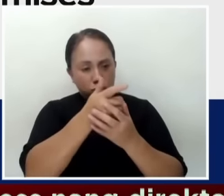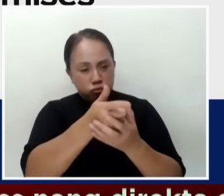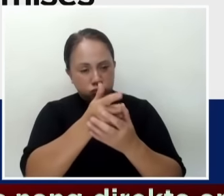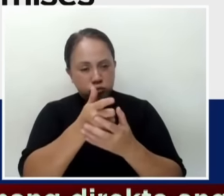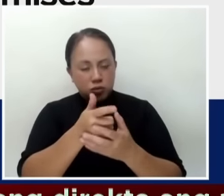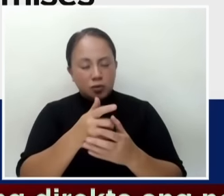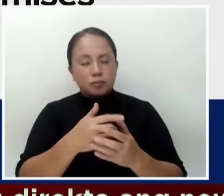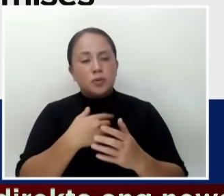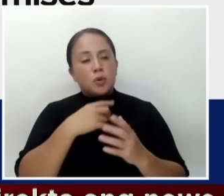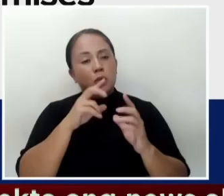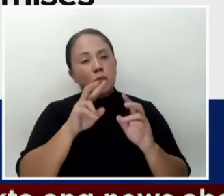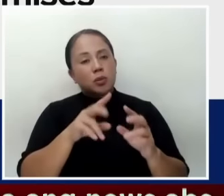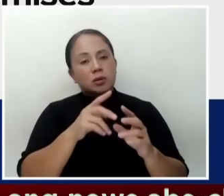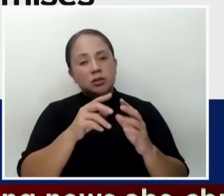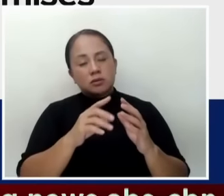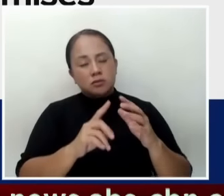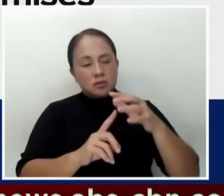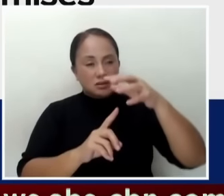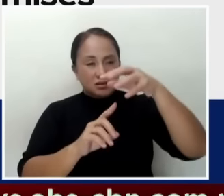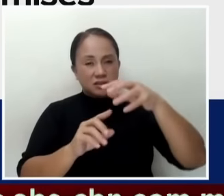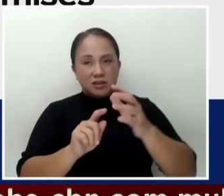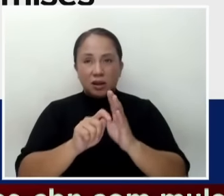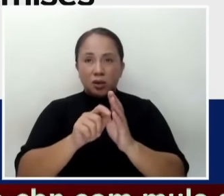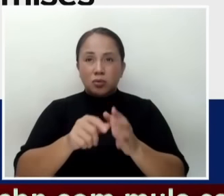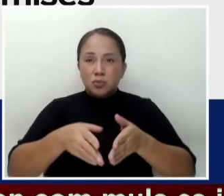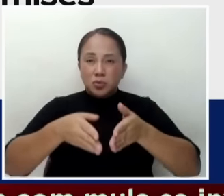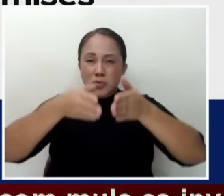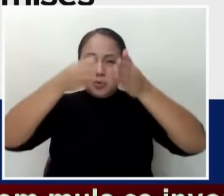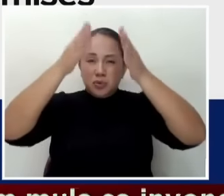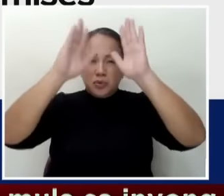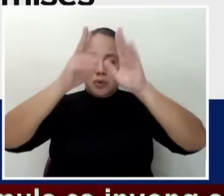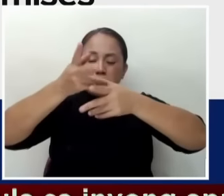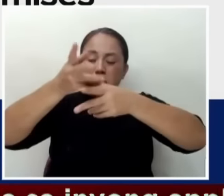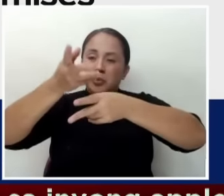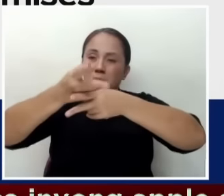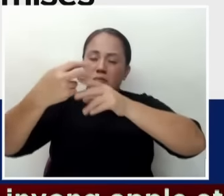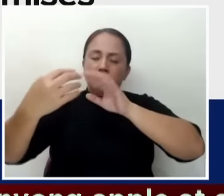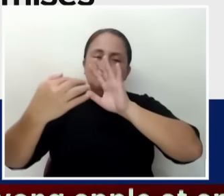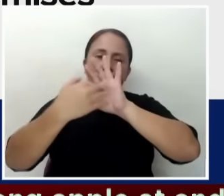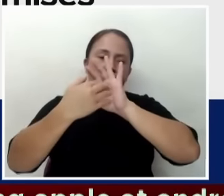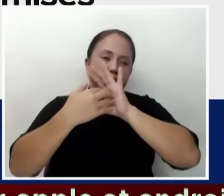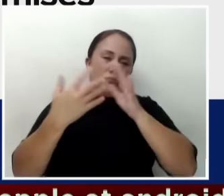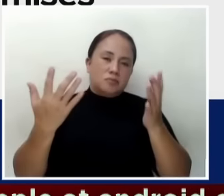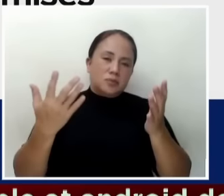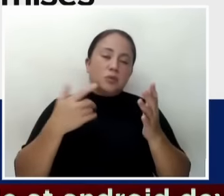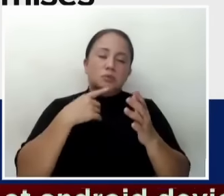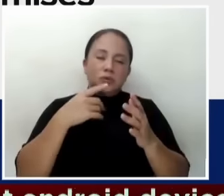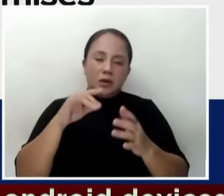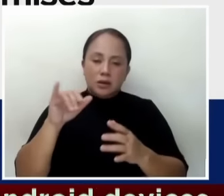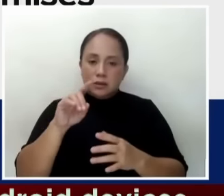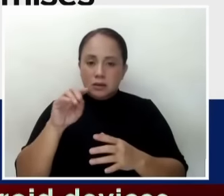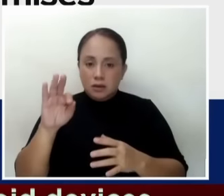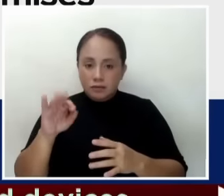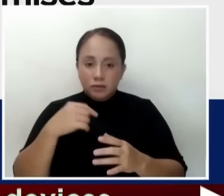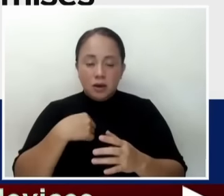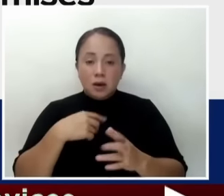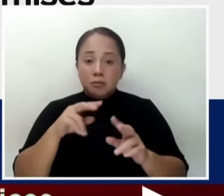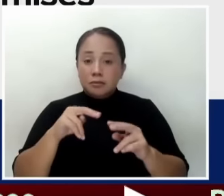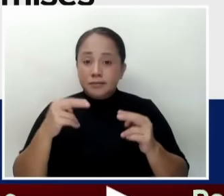ng peacekeepers sa Kfar Kila sa southern Lebanon. Sinadya umanong tinarget ng IDF ang pwesto ng